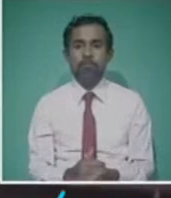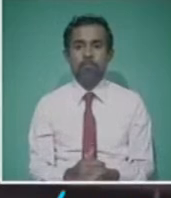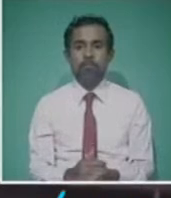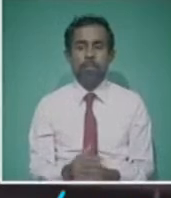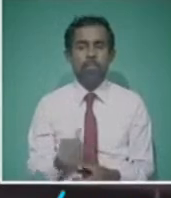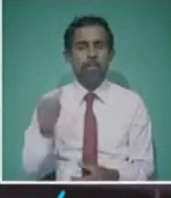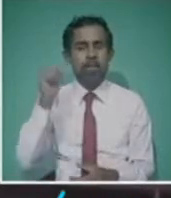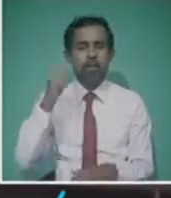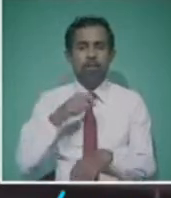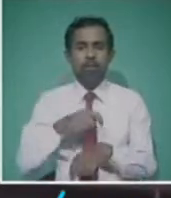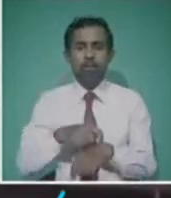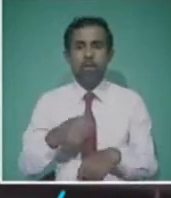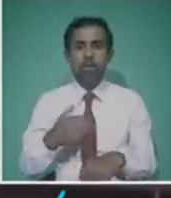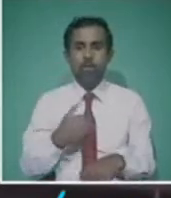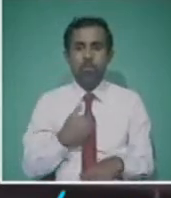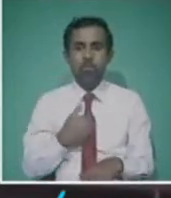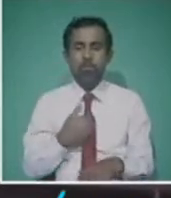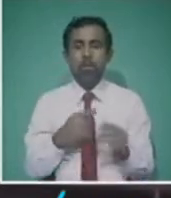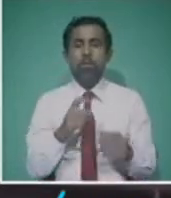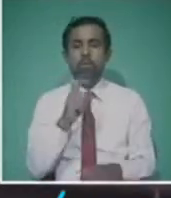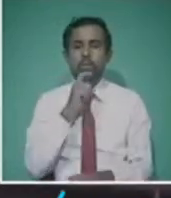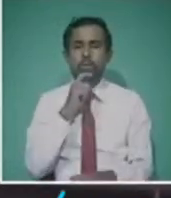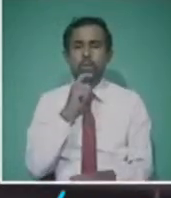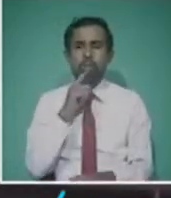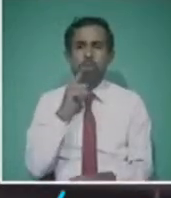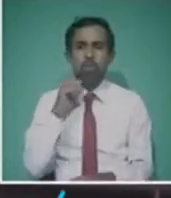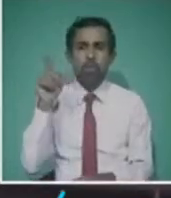එවෙනකොට මම උසාවිවල